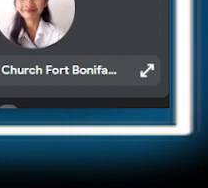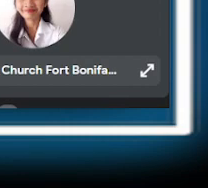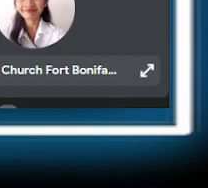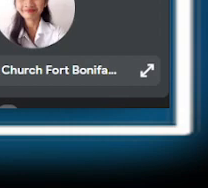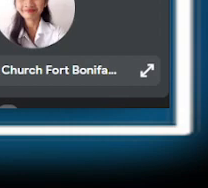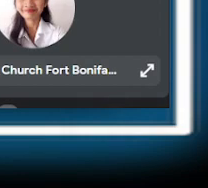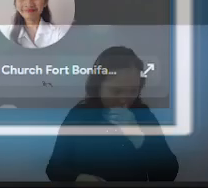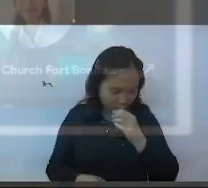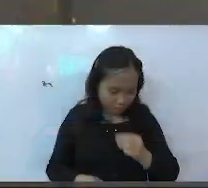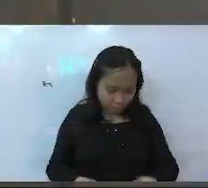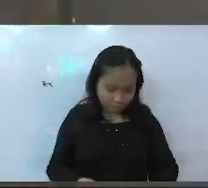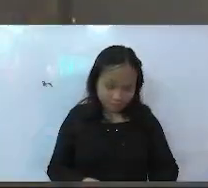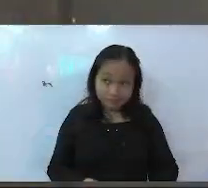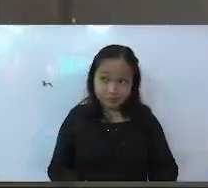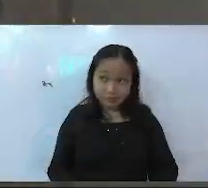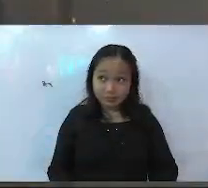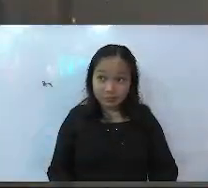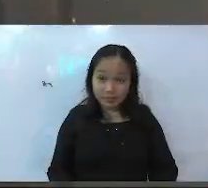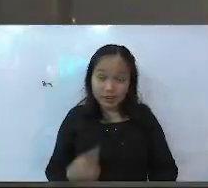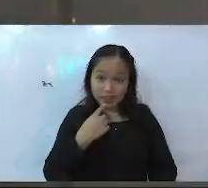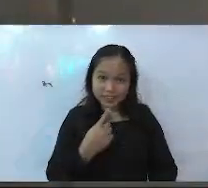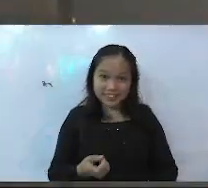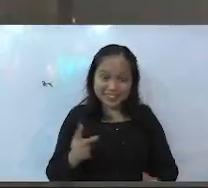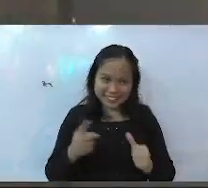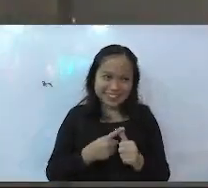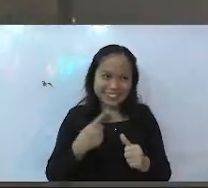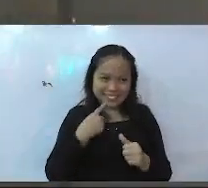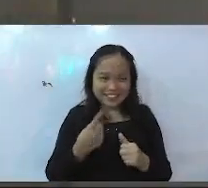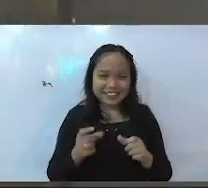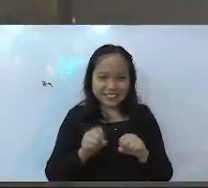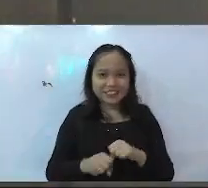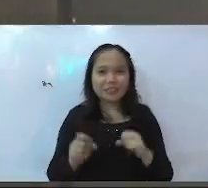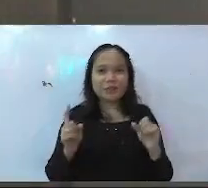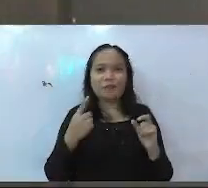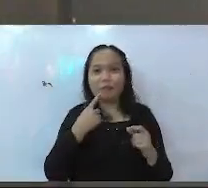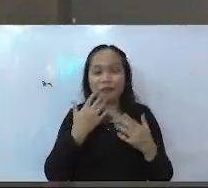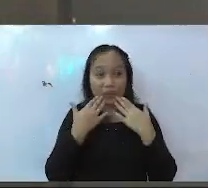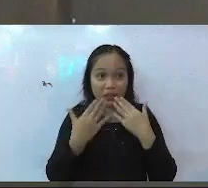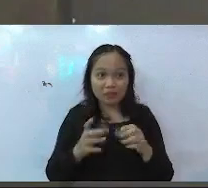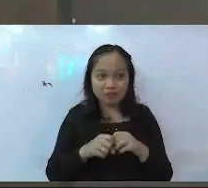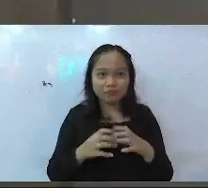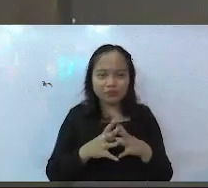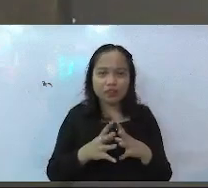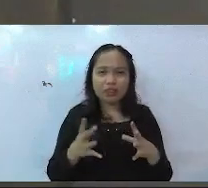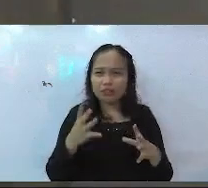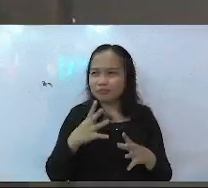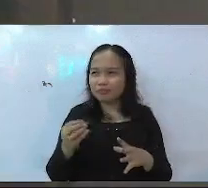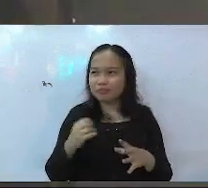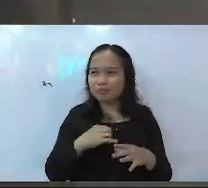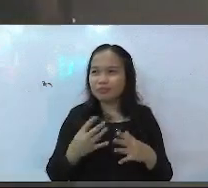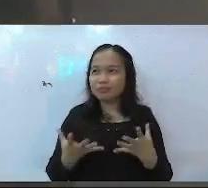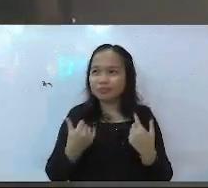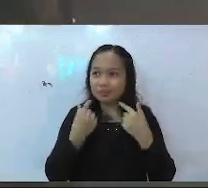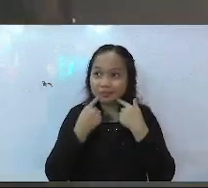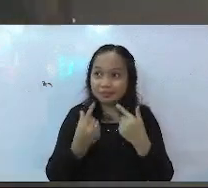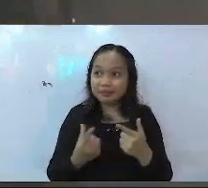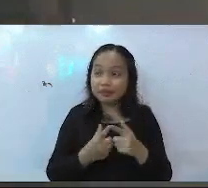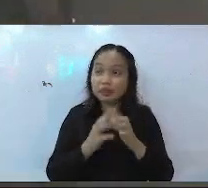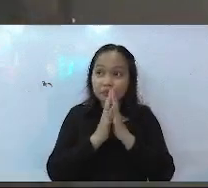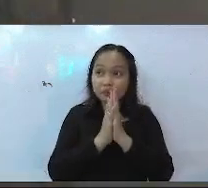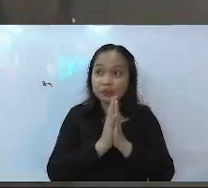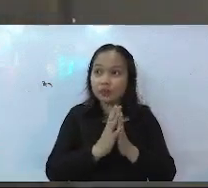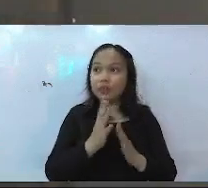yan tama siya Nam magsosolo yan Tama ayan Maraming maraming salamat Syempre gusto ko R shoutout mula sa grupo ng prayerful